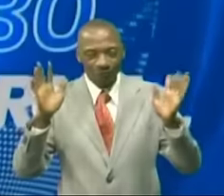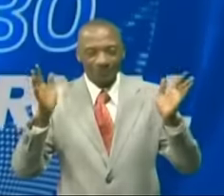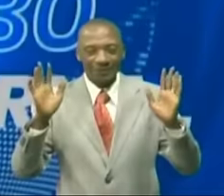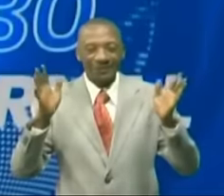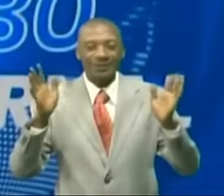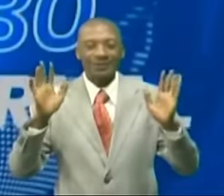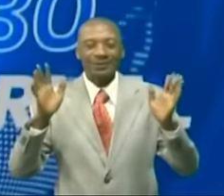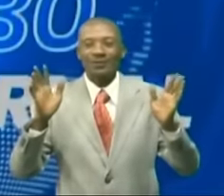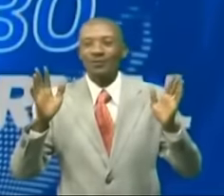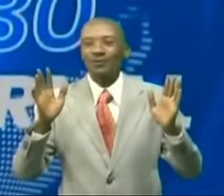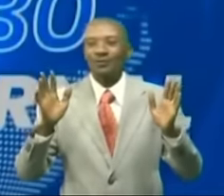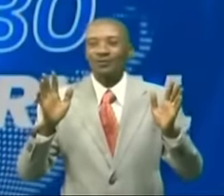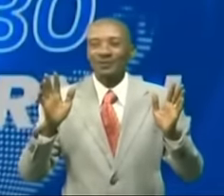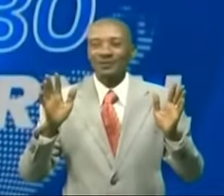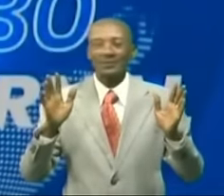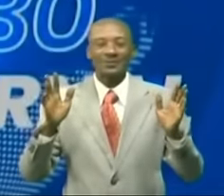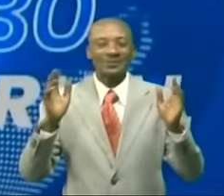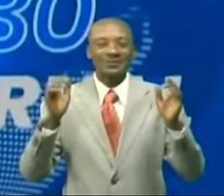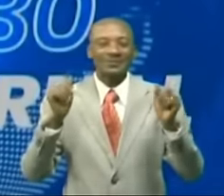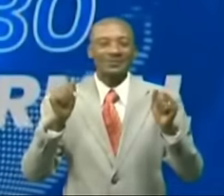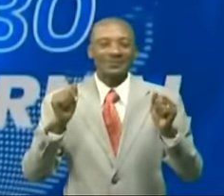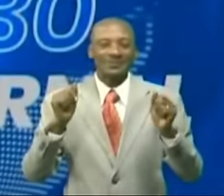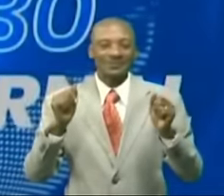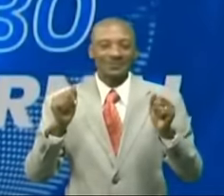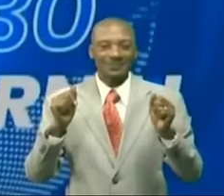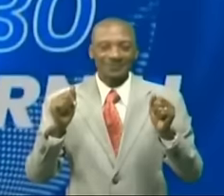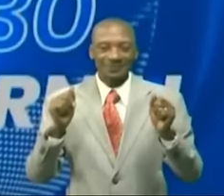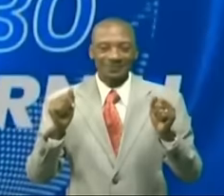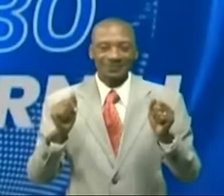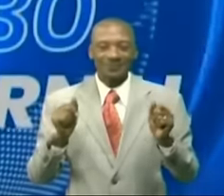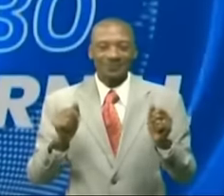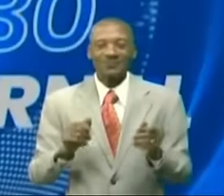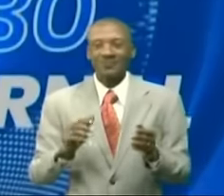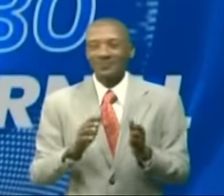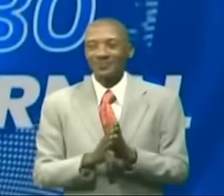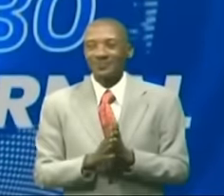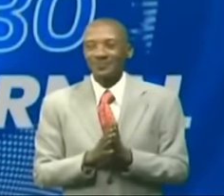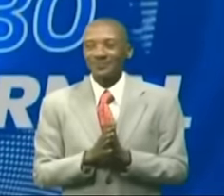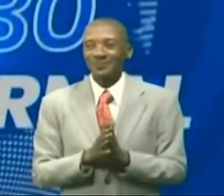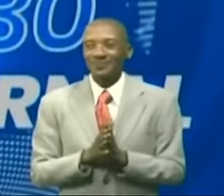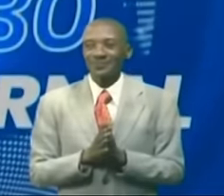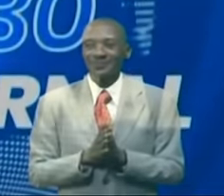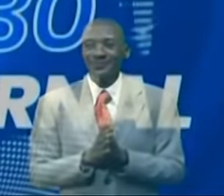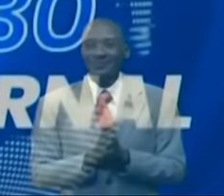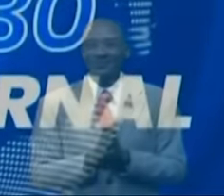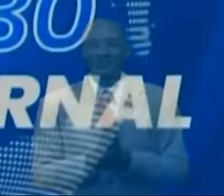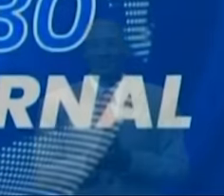demain à 13h30 avec le même sourire et le même plaisir de vous informer. A toutes et à tous, bonne journée.